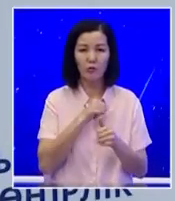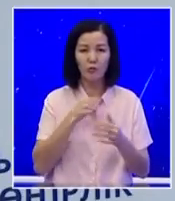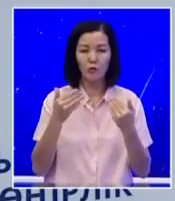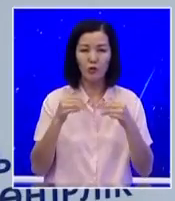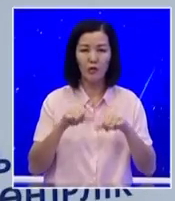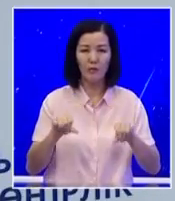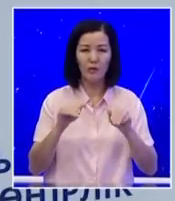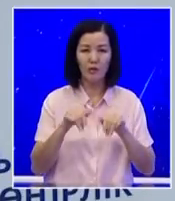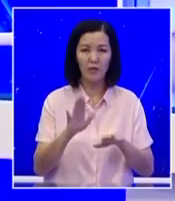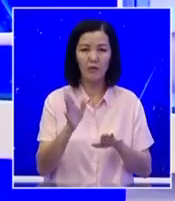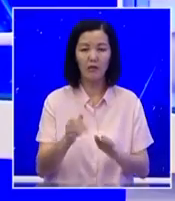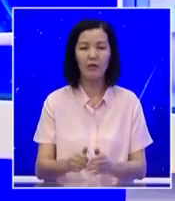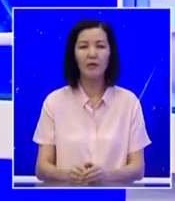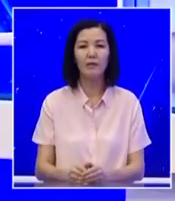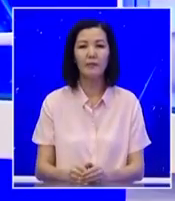қабылдайды.